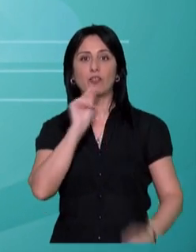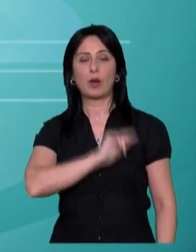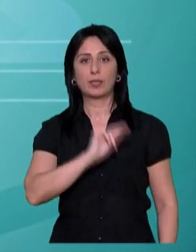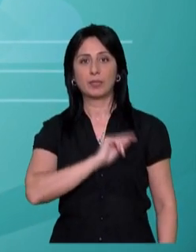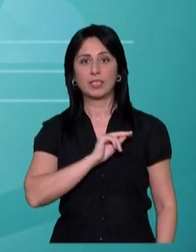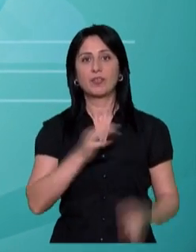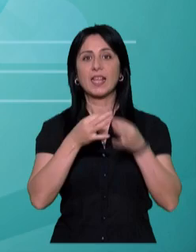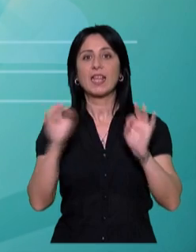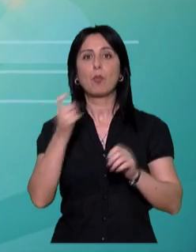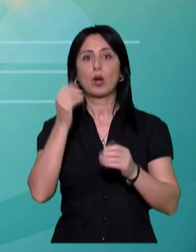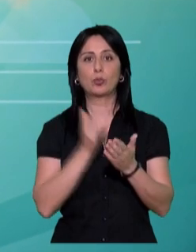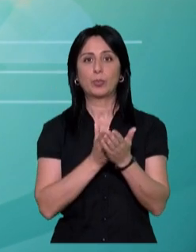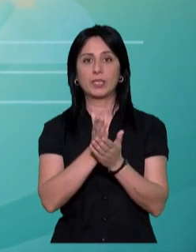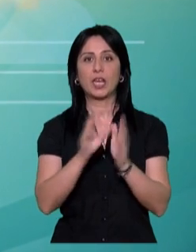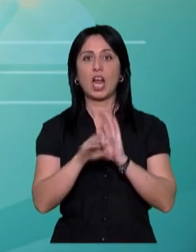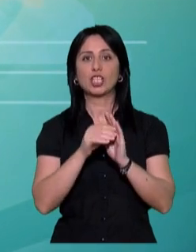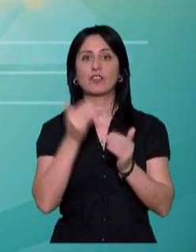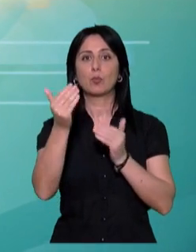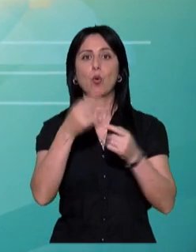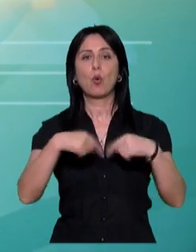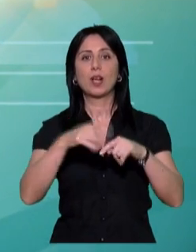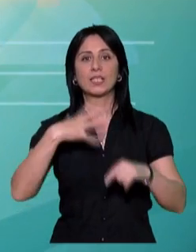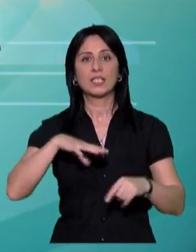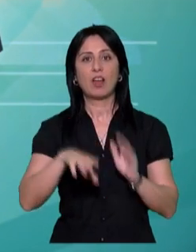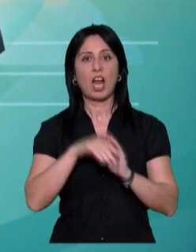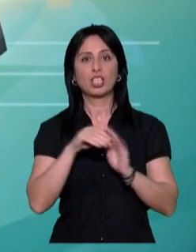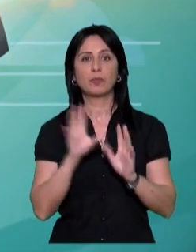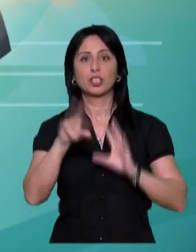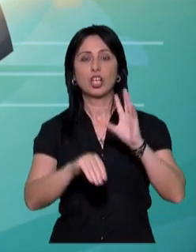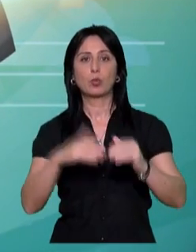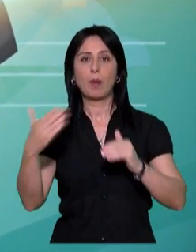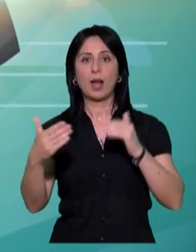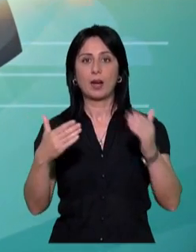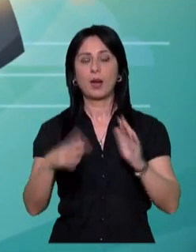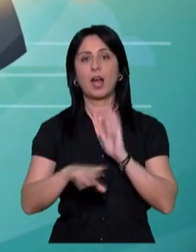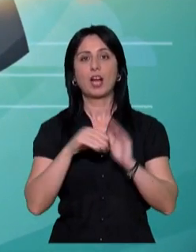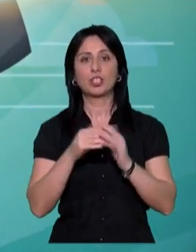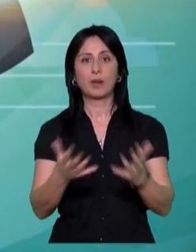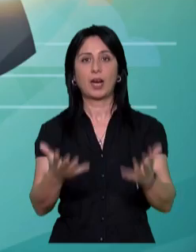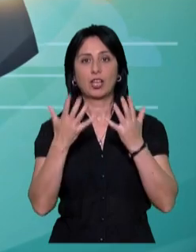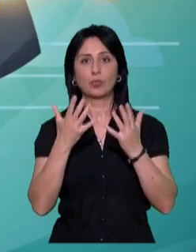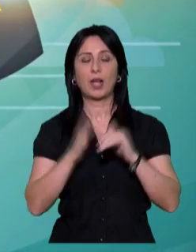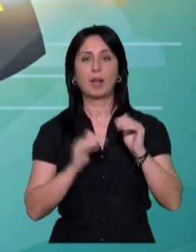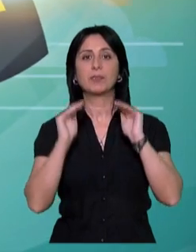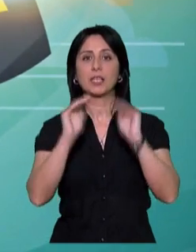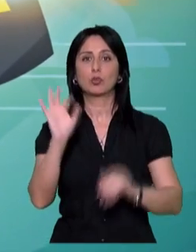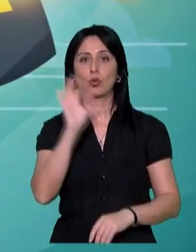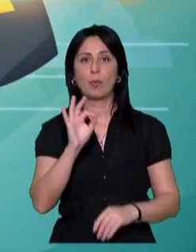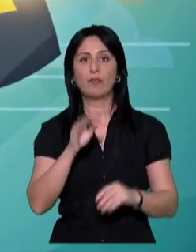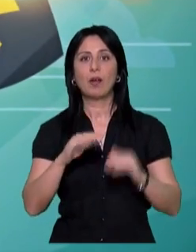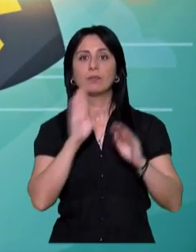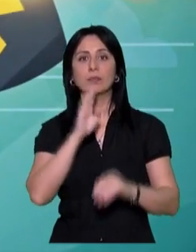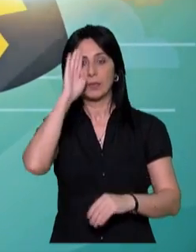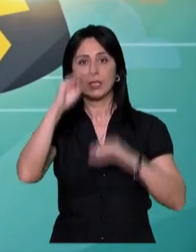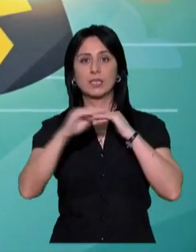seçki administrasiyası, demokratik prinsiplər, seçkidə iştirak edən tərəflər, seçkilərin şəffaflığı, hamı üçün əl çatacaq olacağı, gender